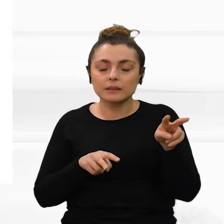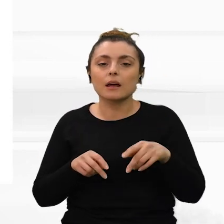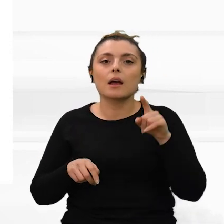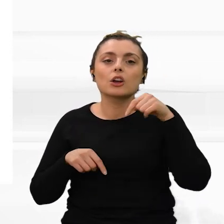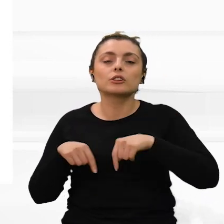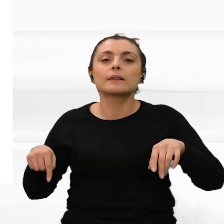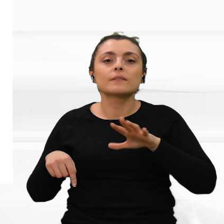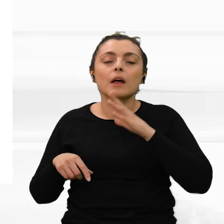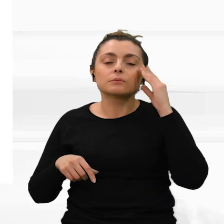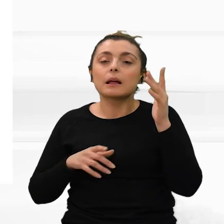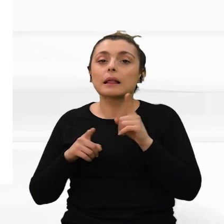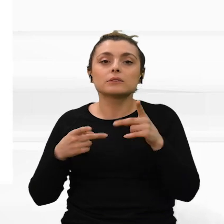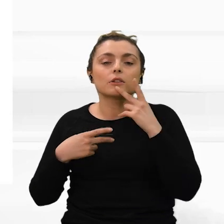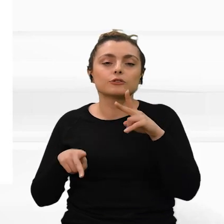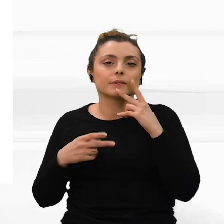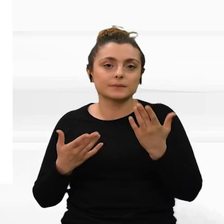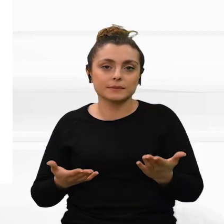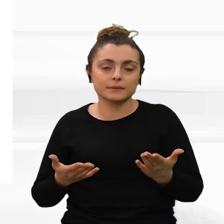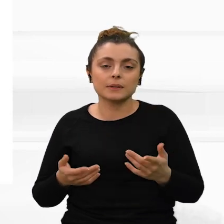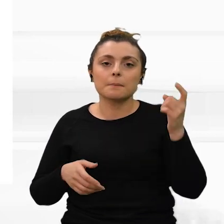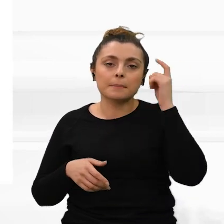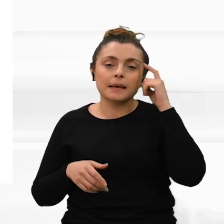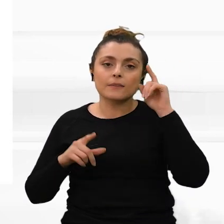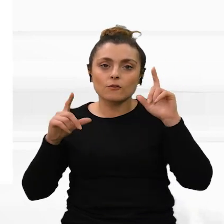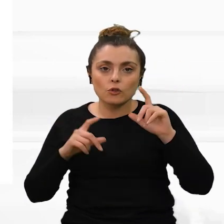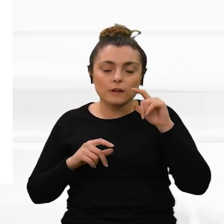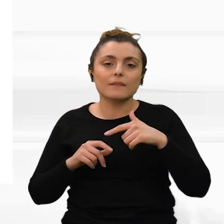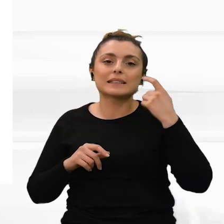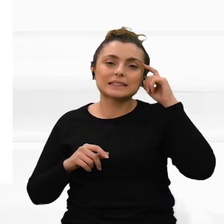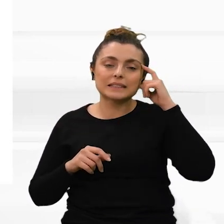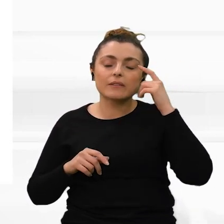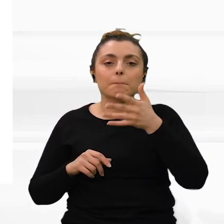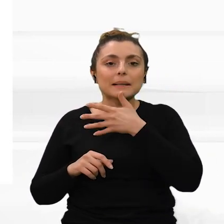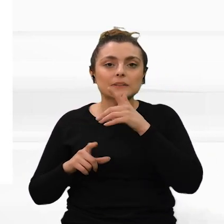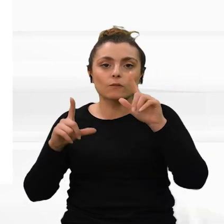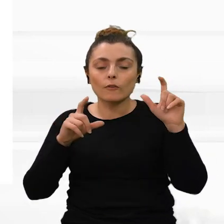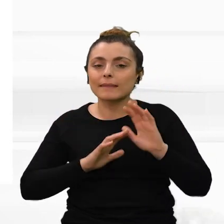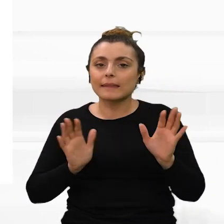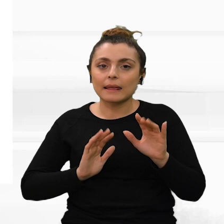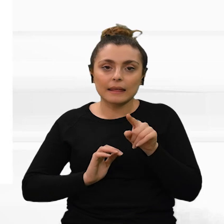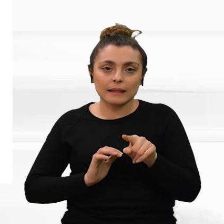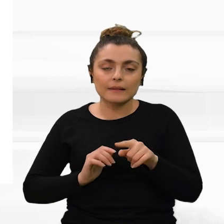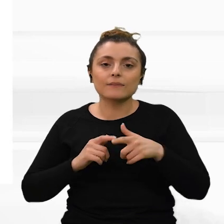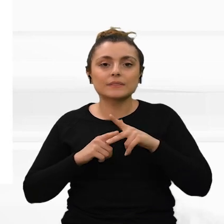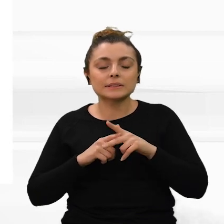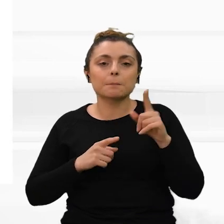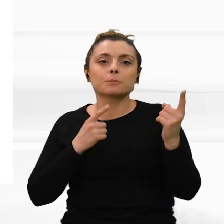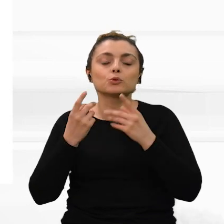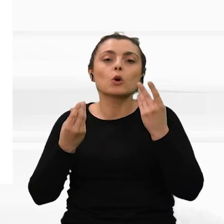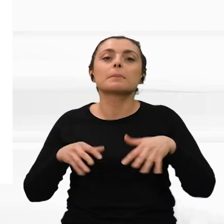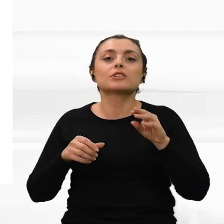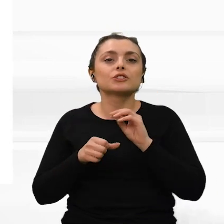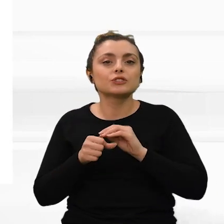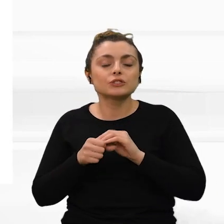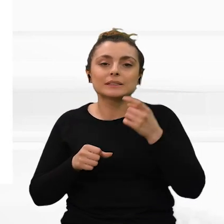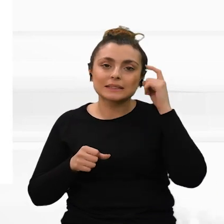aşağıdaki varlık anlayışlarına hangisiyle açıklanır beynin fotoğrafı zihnin veya bilincin fotoğrafı değildir fiziksel bir